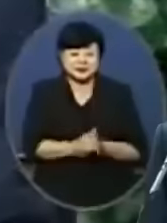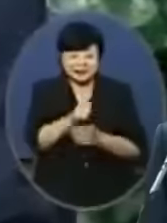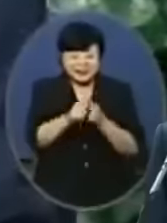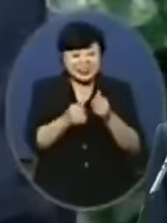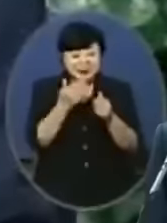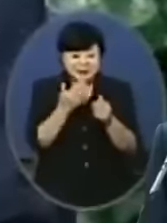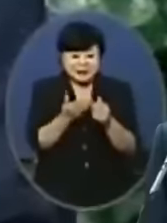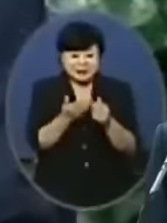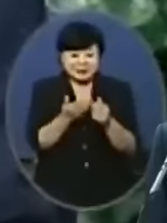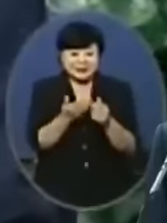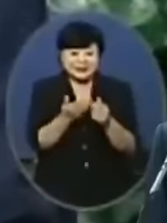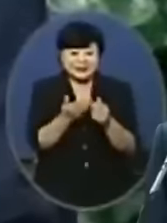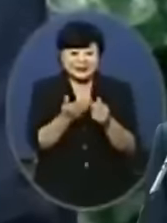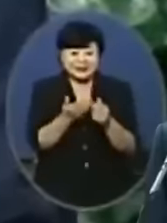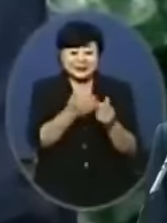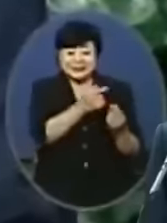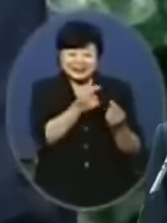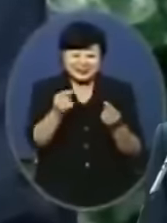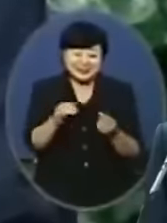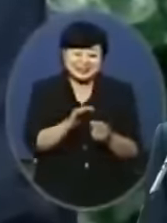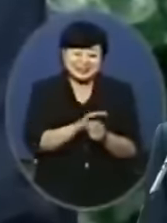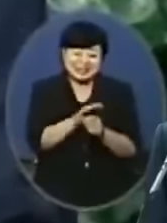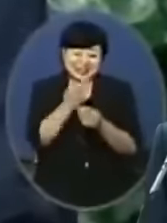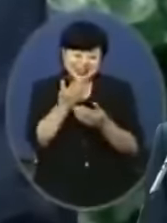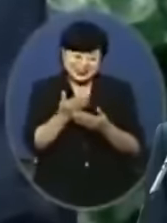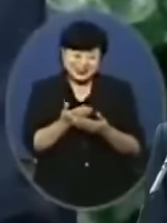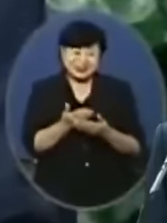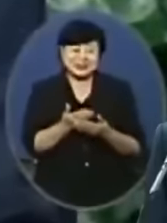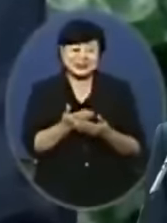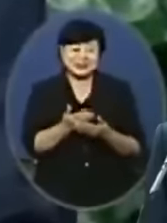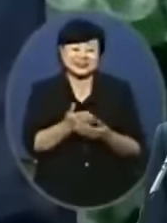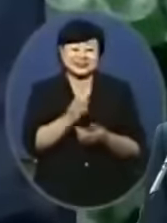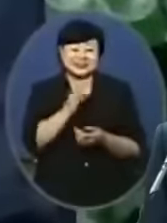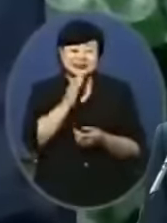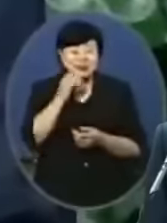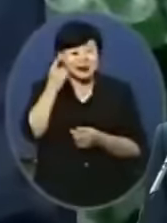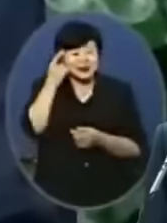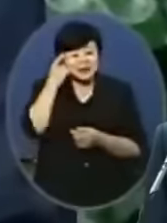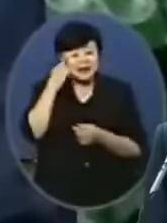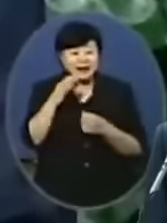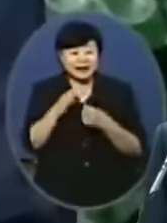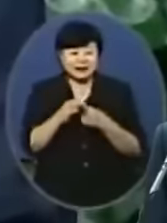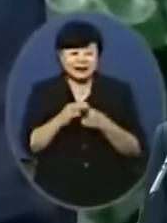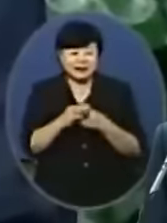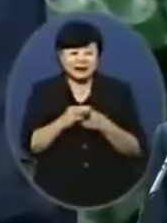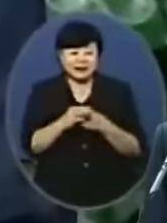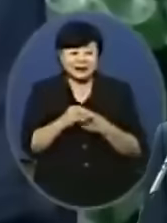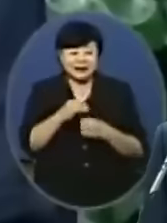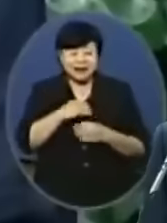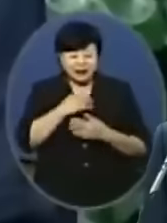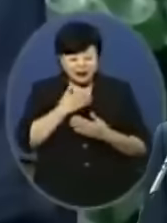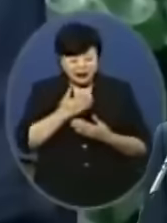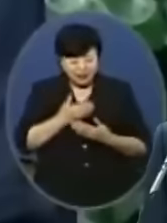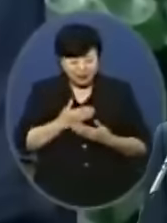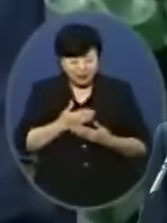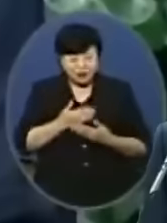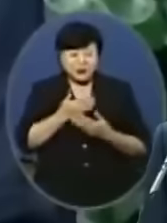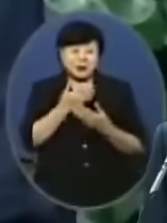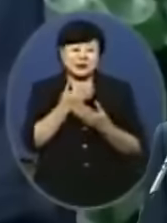하나님이 이렇게 우리를 사랑해 주신다는 것을 생각할 때 감동되지 않을 수